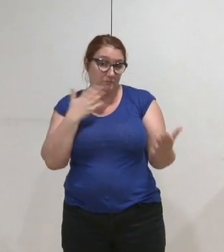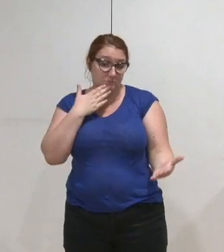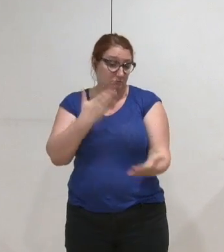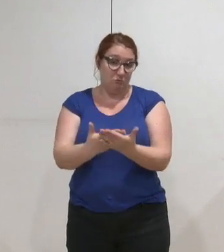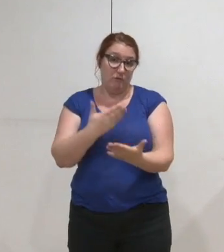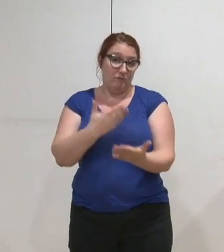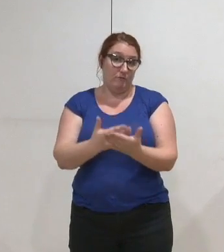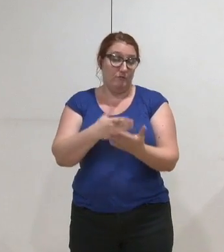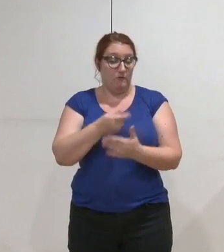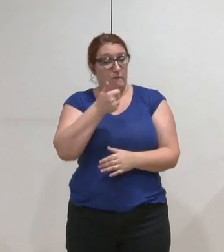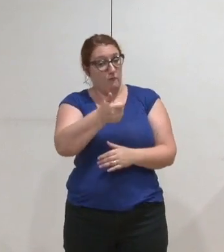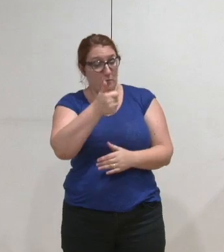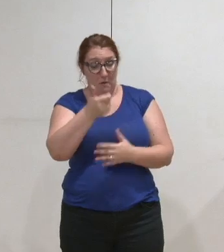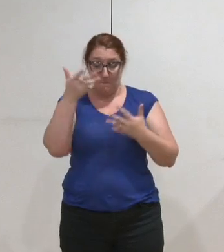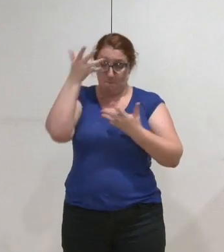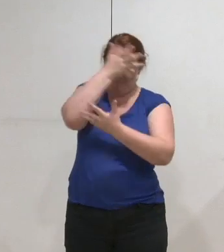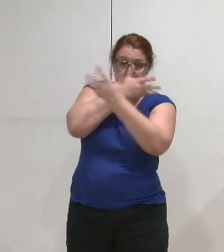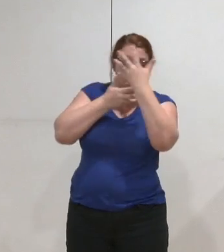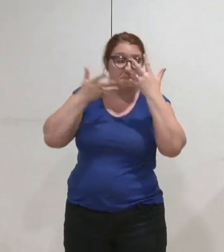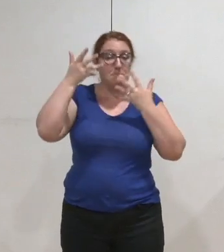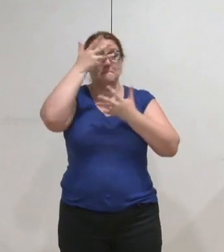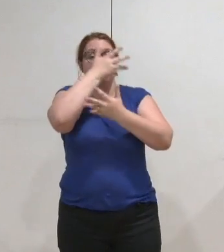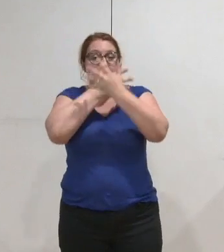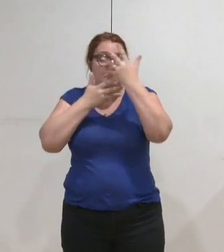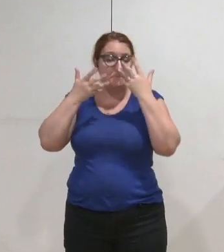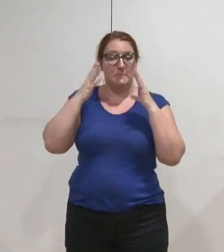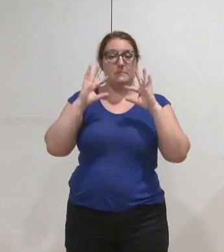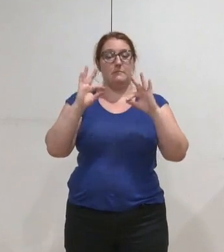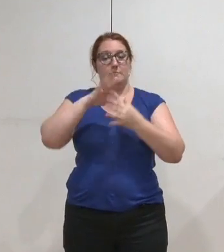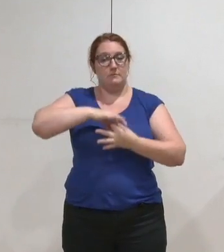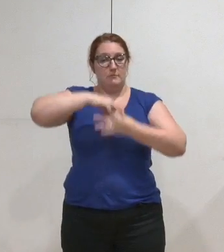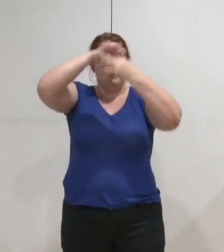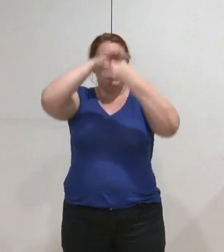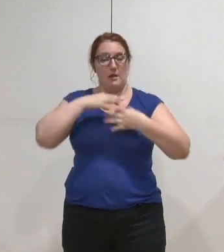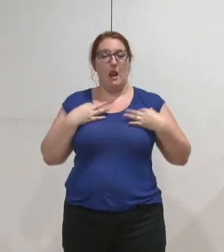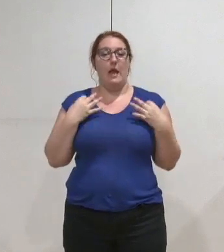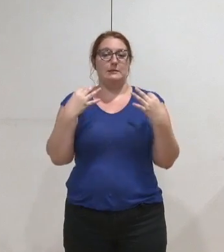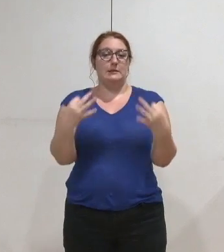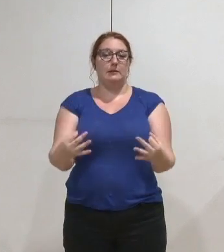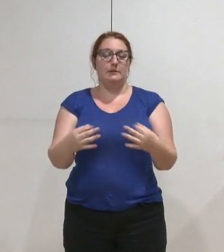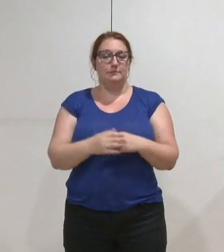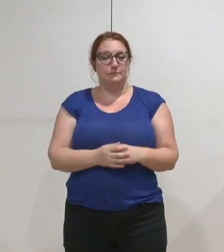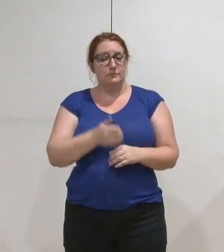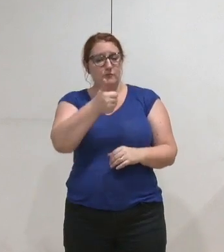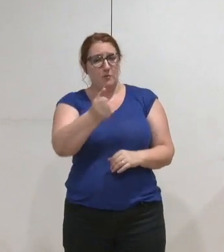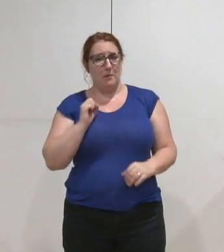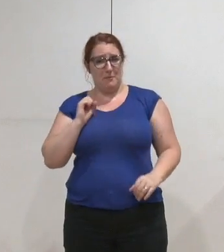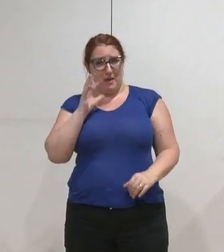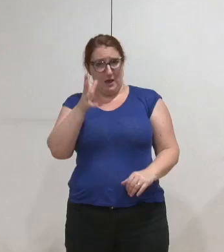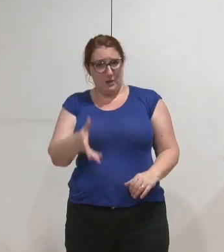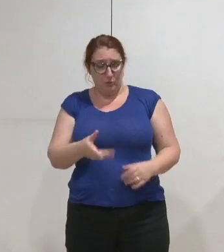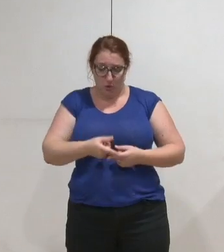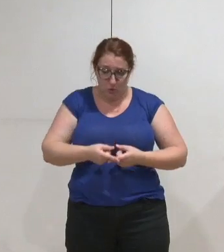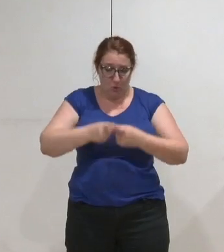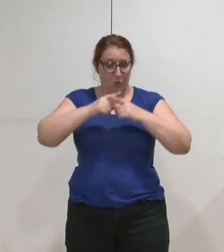bien votre confusion sur cette question de la laïcité vous avez Éric Piol des convictions